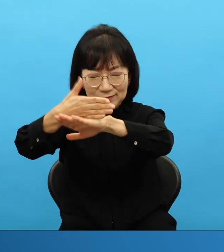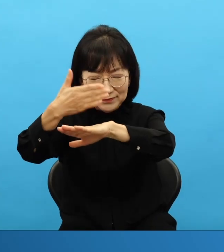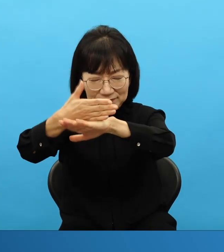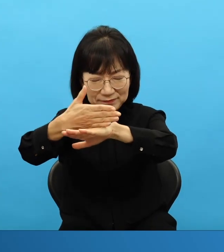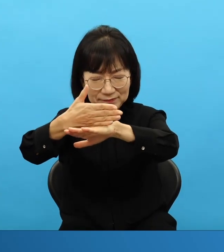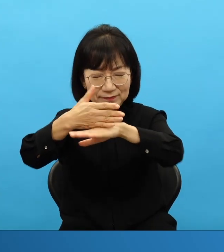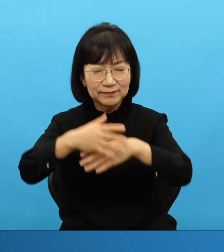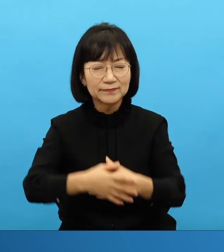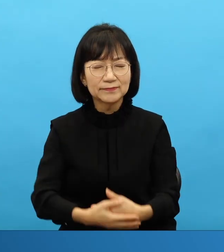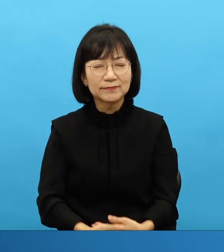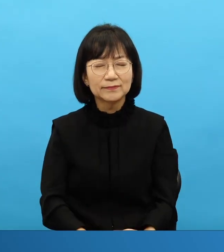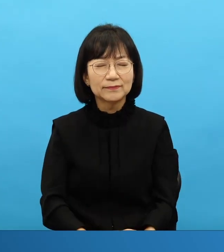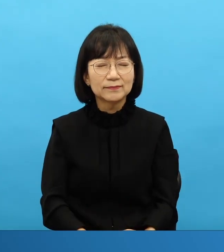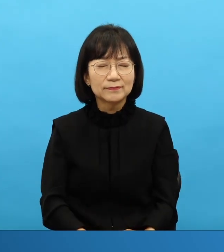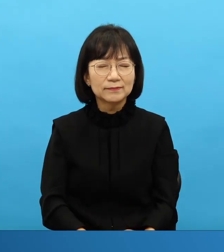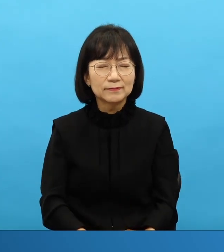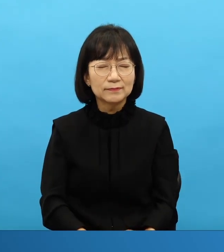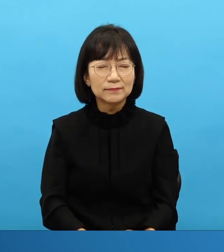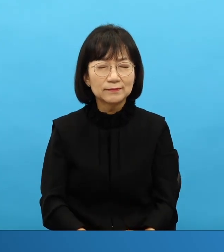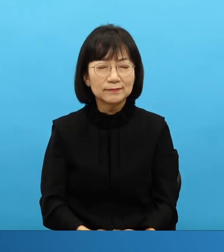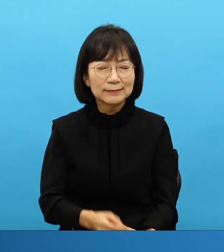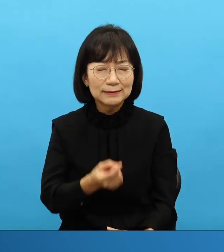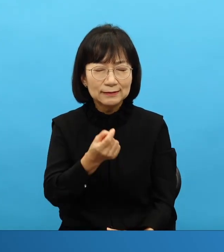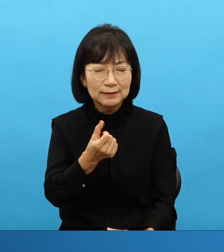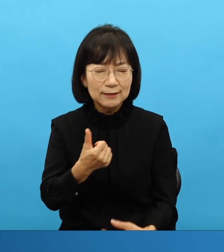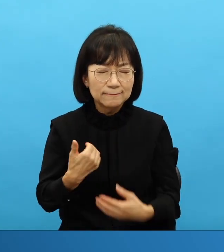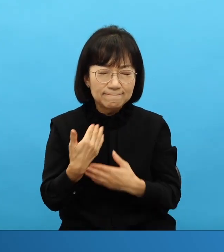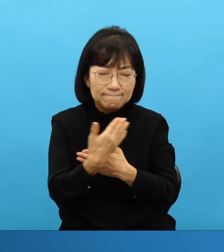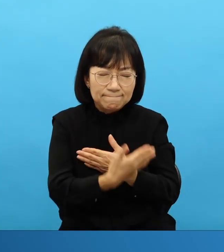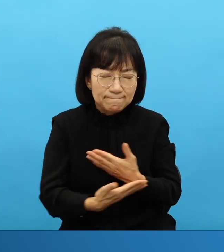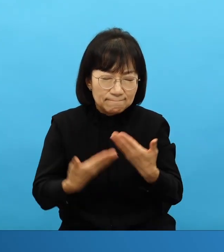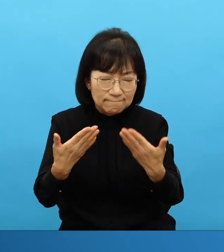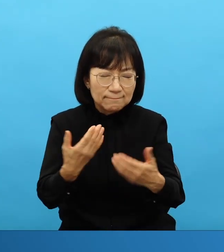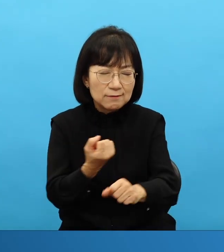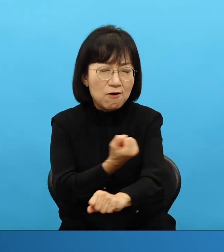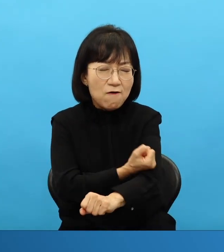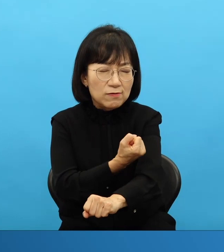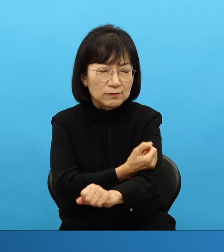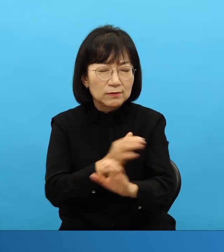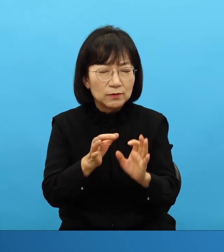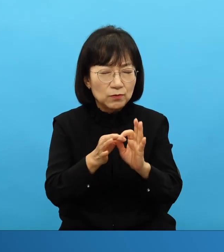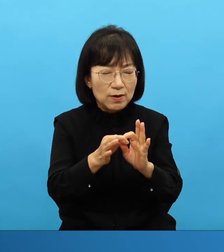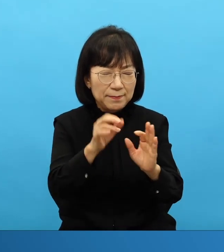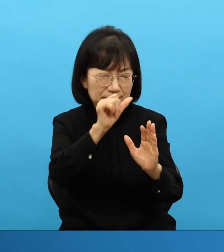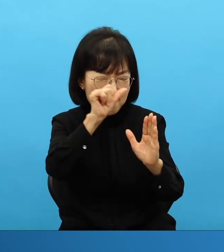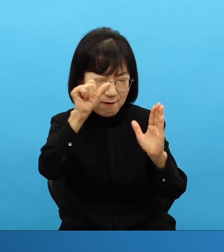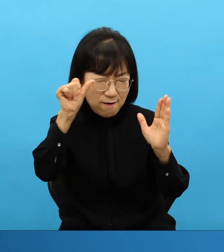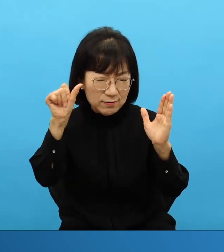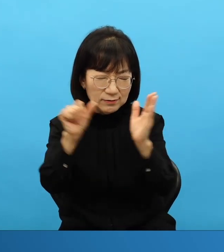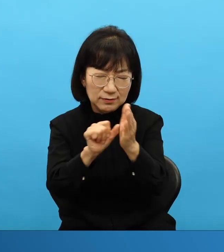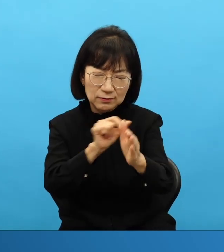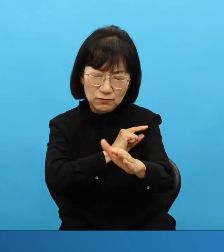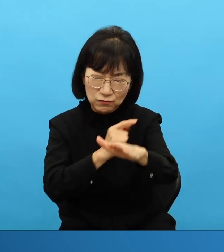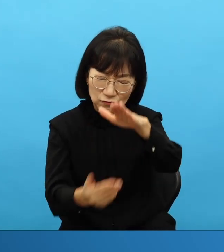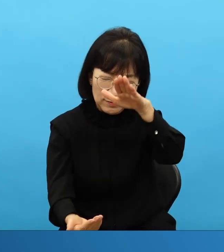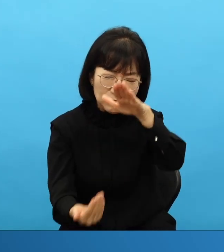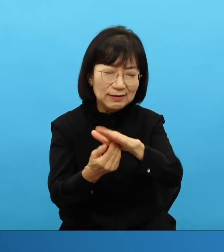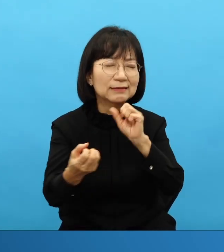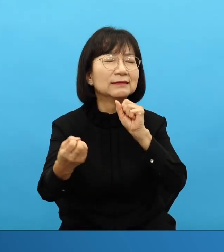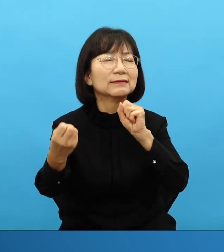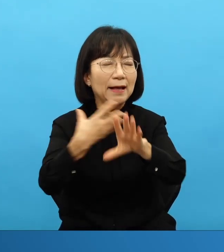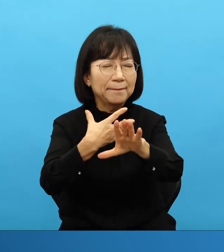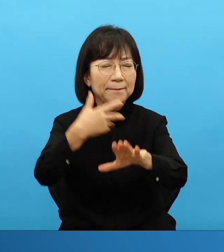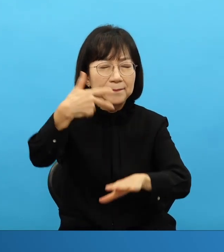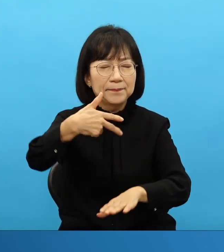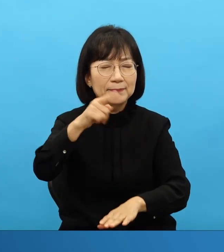的队列之中的人。 작은 헌신을 통하여 인생의 작품을 남길 수 있도록 하나님 역사여